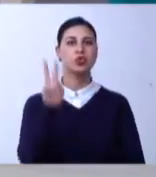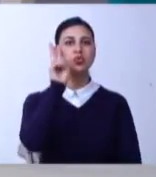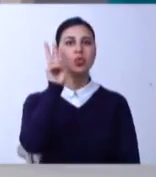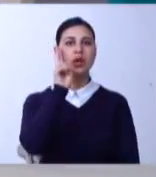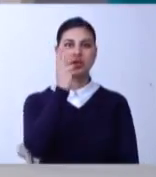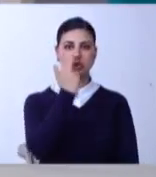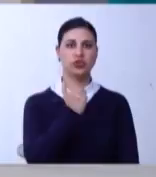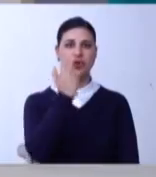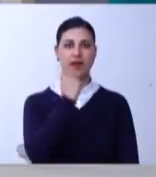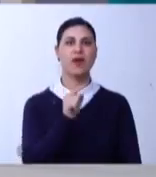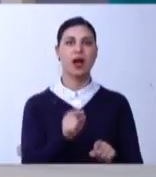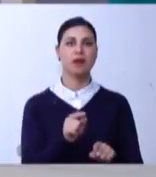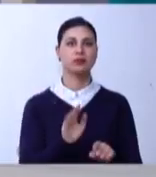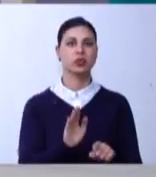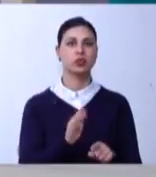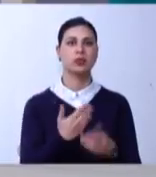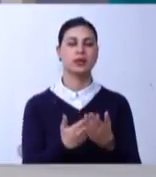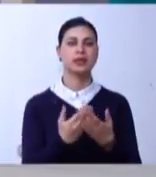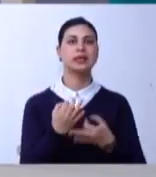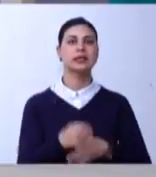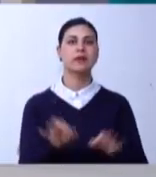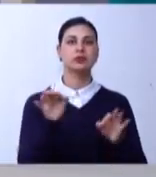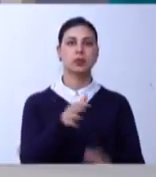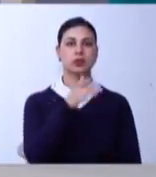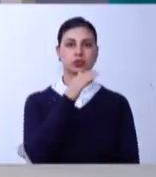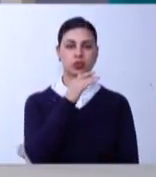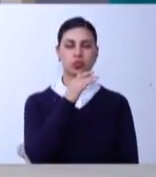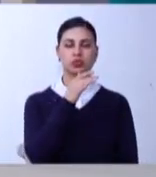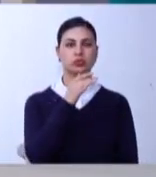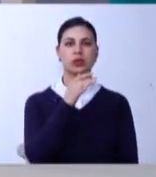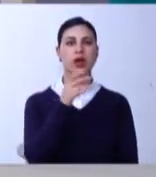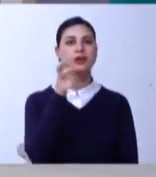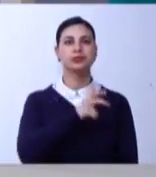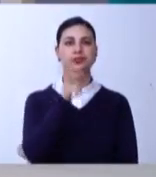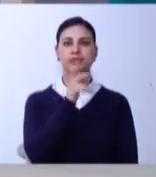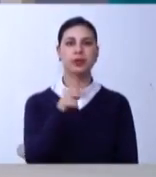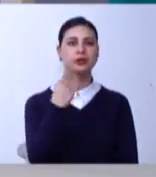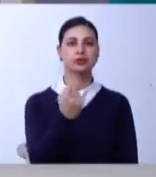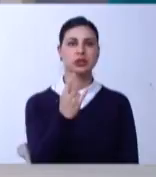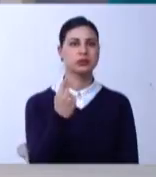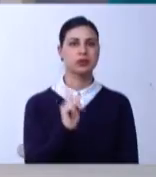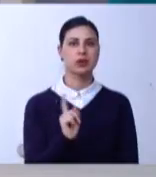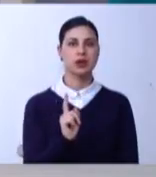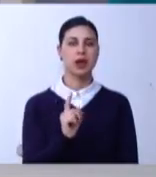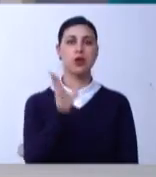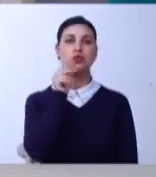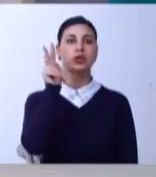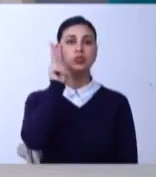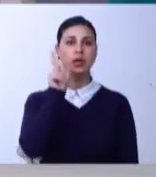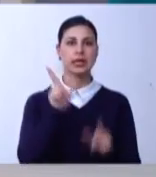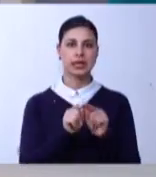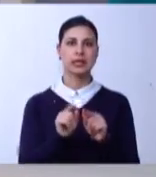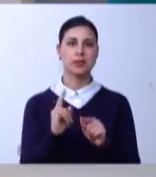ტუალეტის ჩვევაზე მუშაობის დროს გამოვიყენებთ. ანუ თავისუფალ დროს ისე არ ვაძლევთ ბავშვს ამ საგნის გამოყენების საშუალებას.